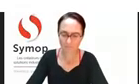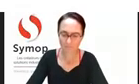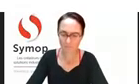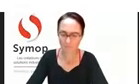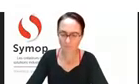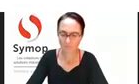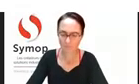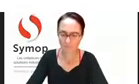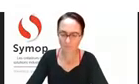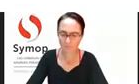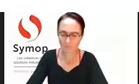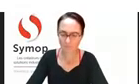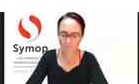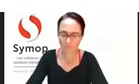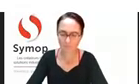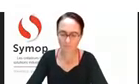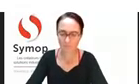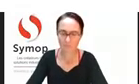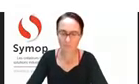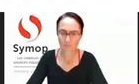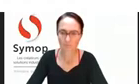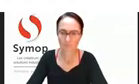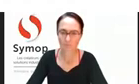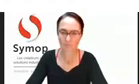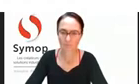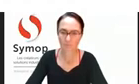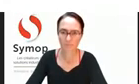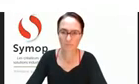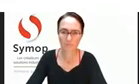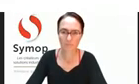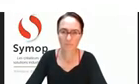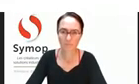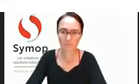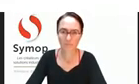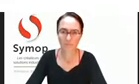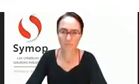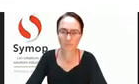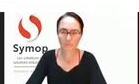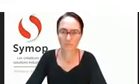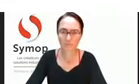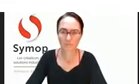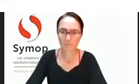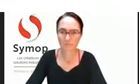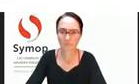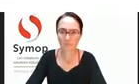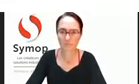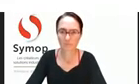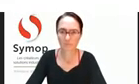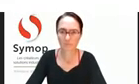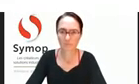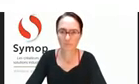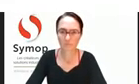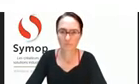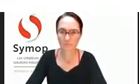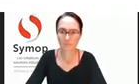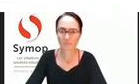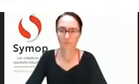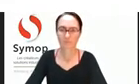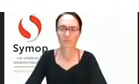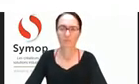partielle du problème et surtout on n'a pas forcément tous les tenants et les aboutissants de ce qui a pu créer un